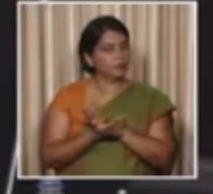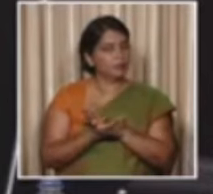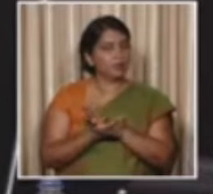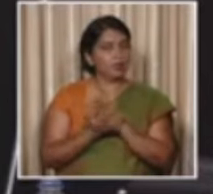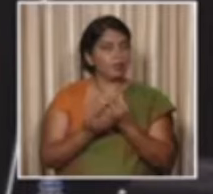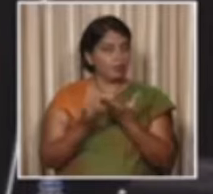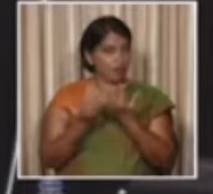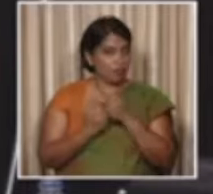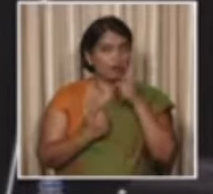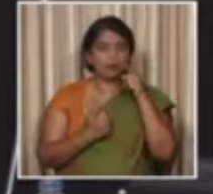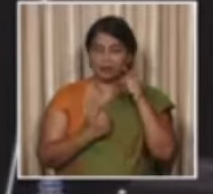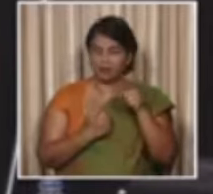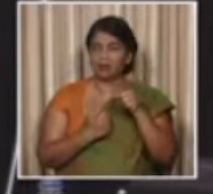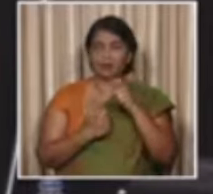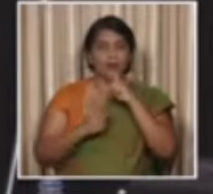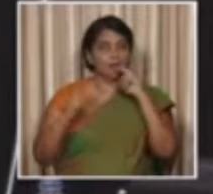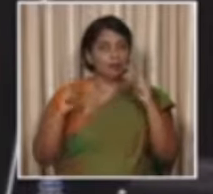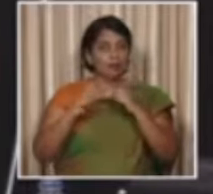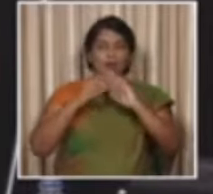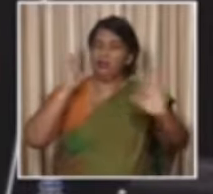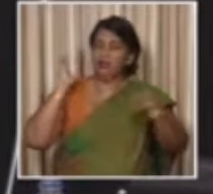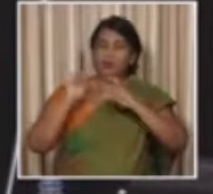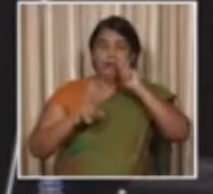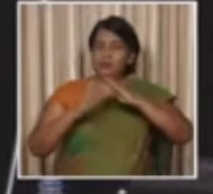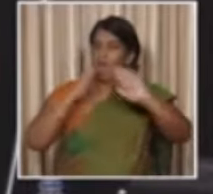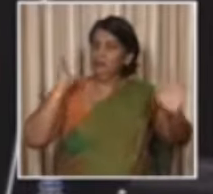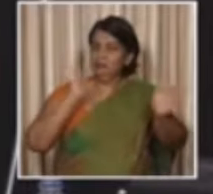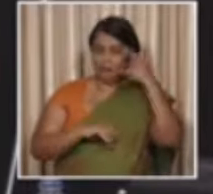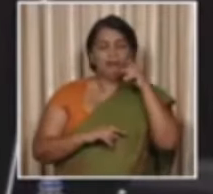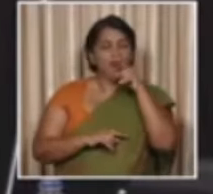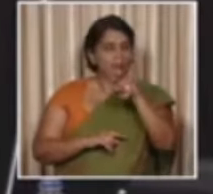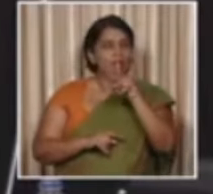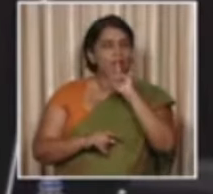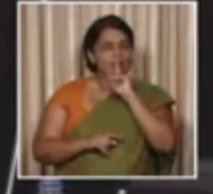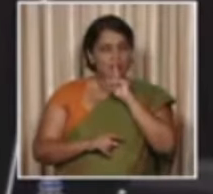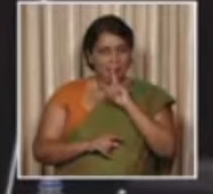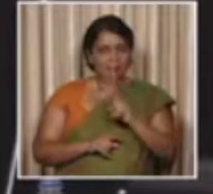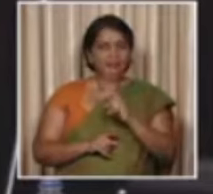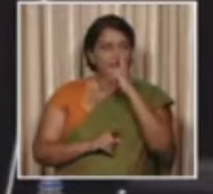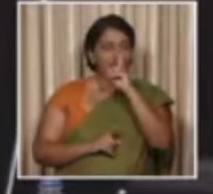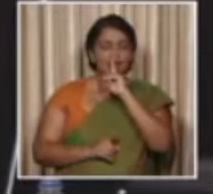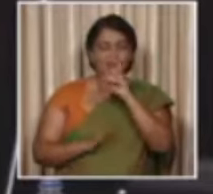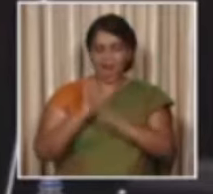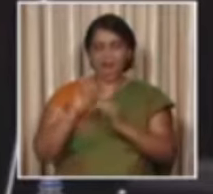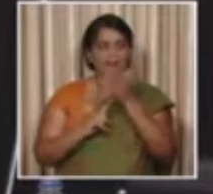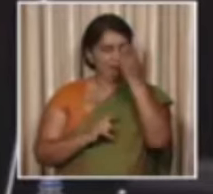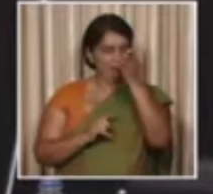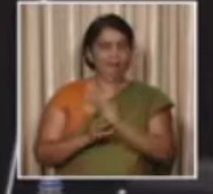ශ්‍රේෂ්ඨාධිකරණය ගෙදර යවන්න ඕන කියලා මේ පාර්ලිමේන්තුවේ ප්‍රකාශයක් කරපු එකම තැනැත්තා එකම මන්ත්‍රීතුමා